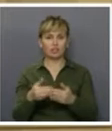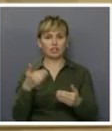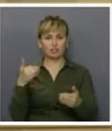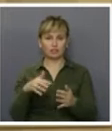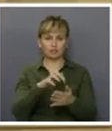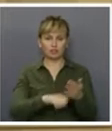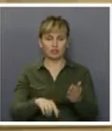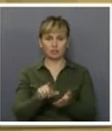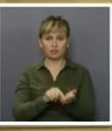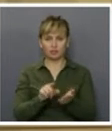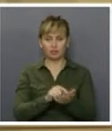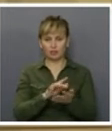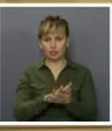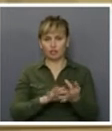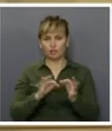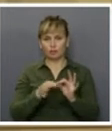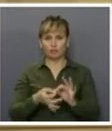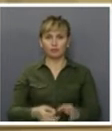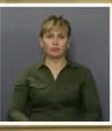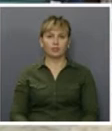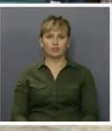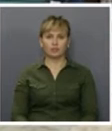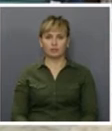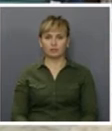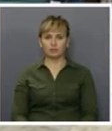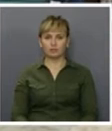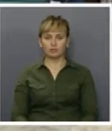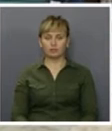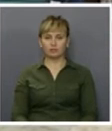свои накопления. Все подробности в материале.